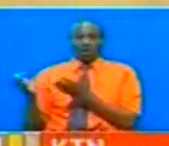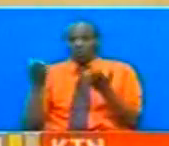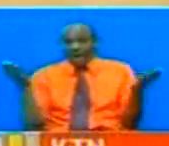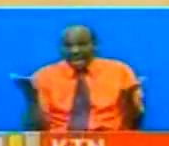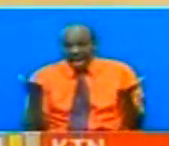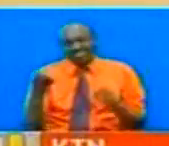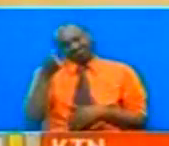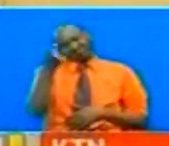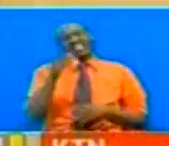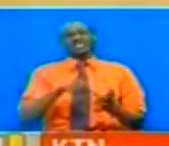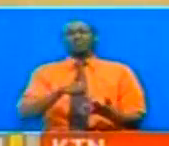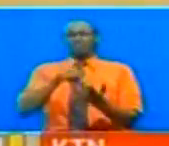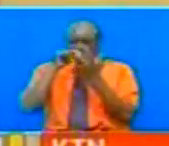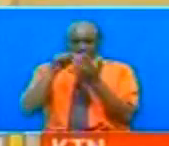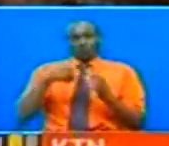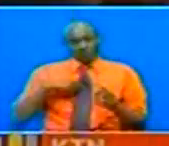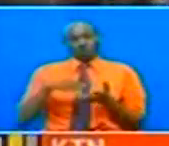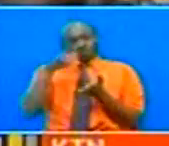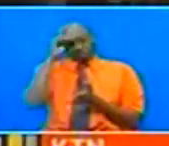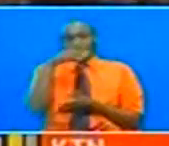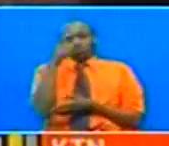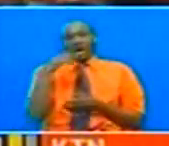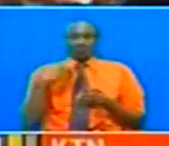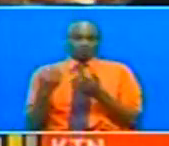kilichoandaliwa mahususi kwa wanafunzi wenye watoto.